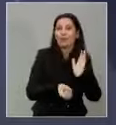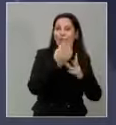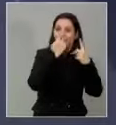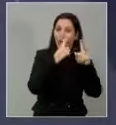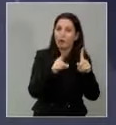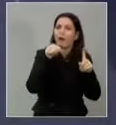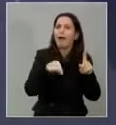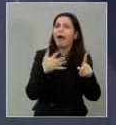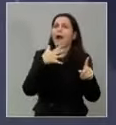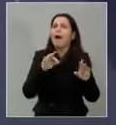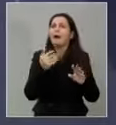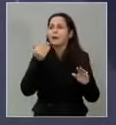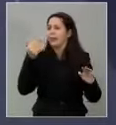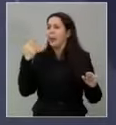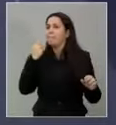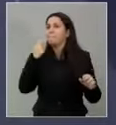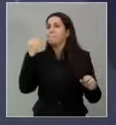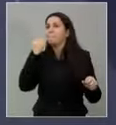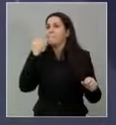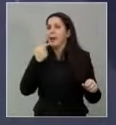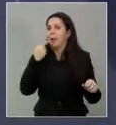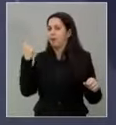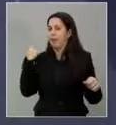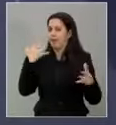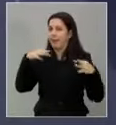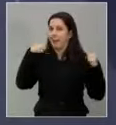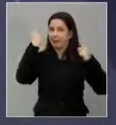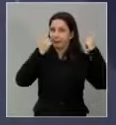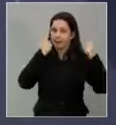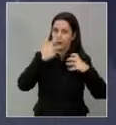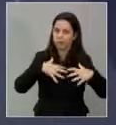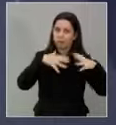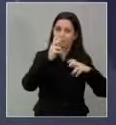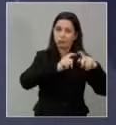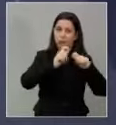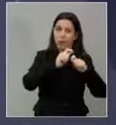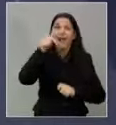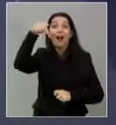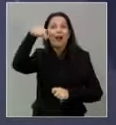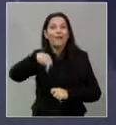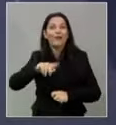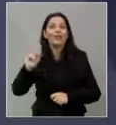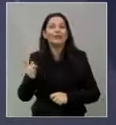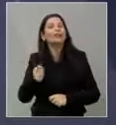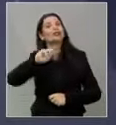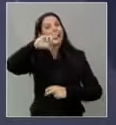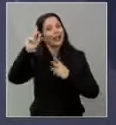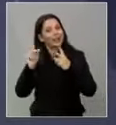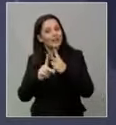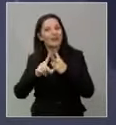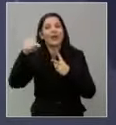Μάιο. Φέτος διευρύναμε το αποτύπωμά μας, φέρνοντας εδώ στη Θεσσαλονίκη και το Παγκόσμιο